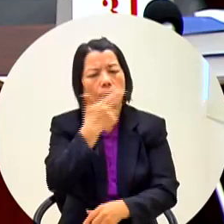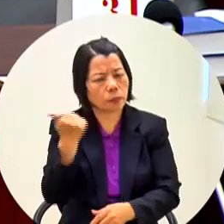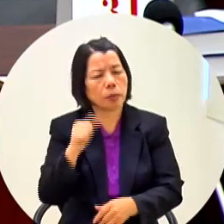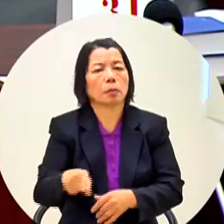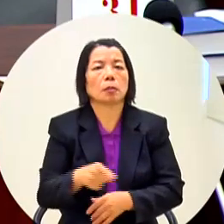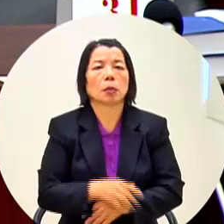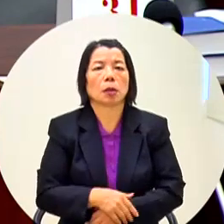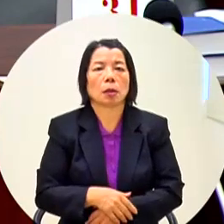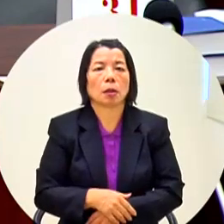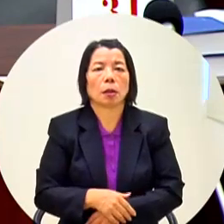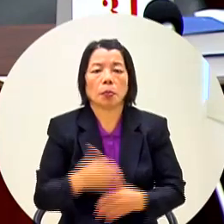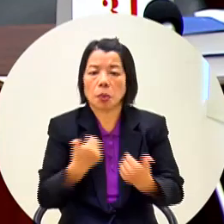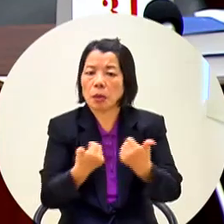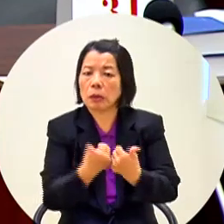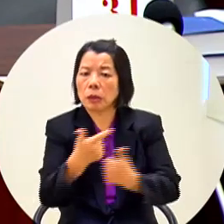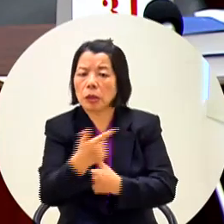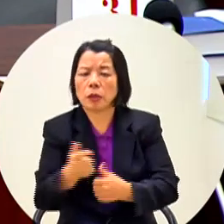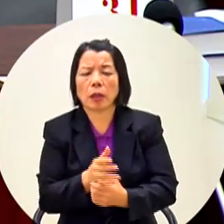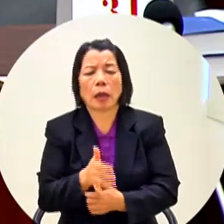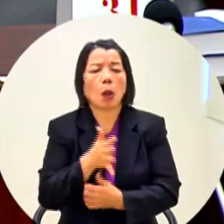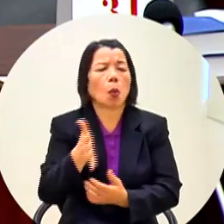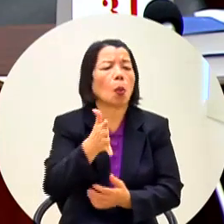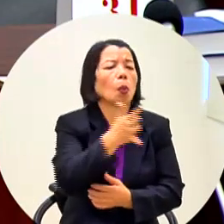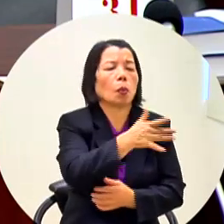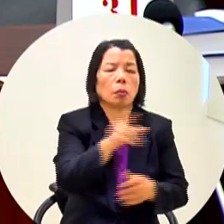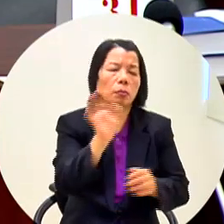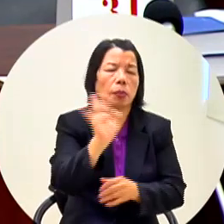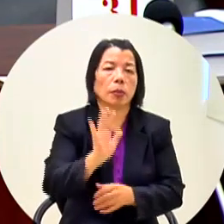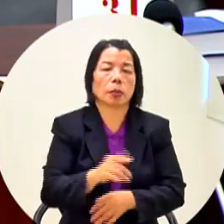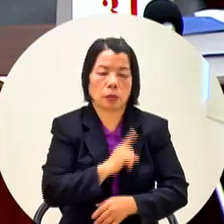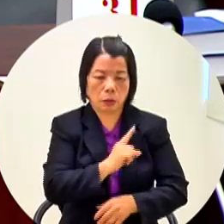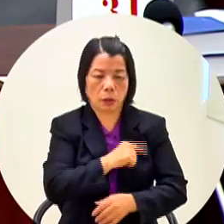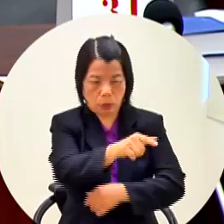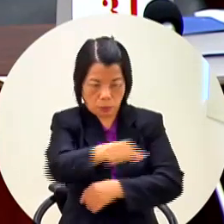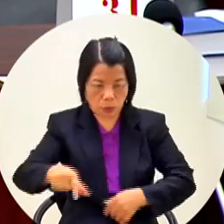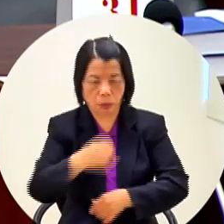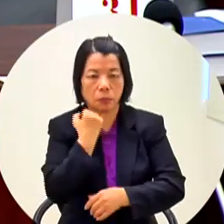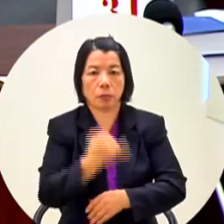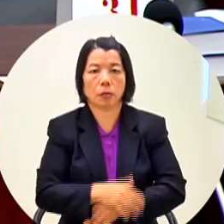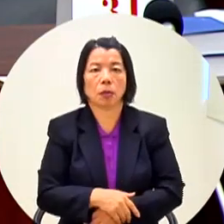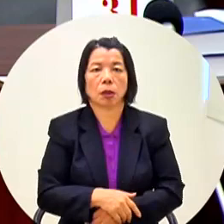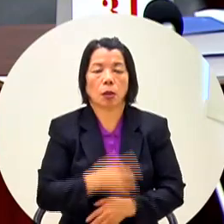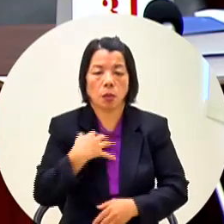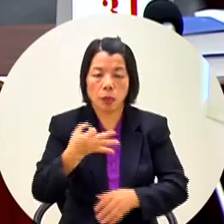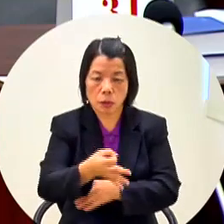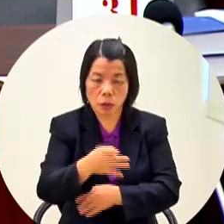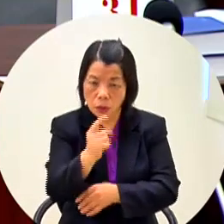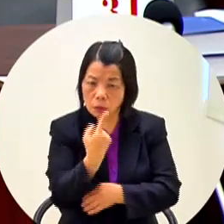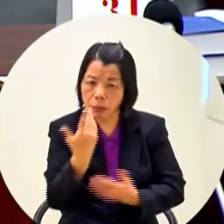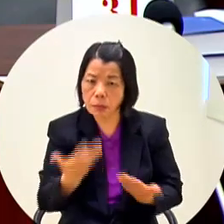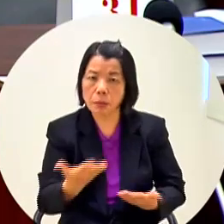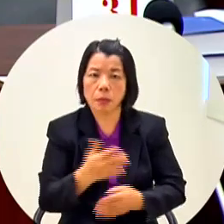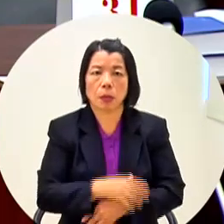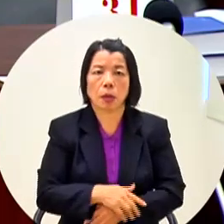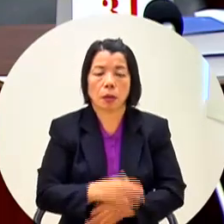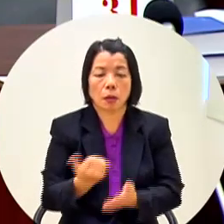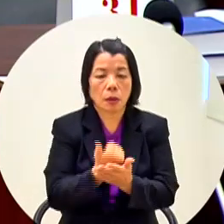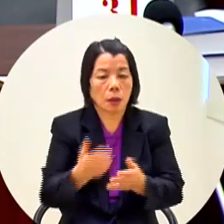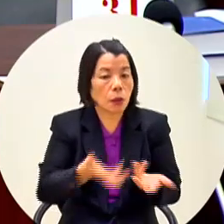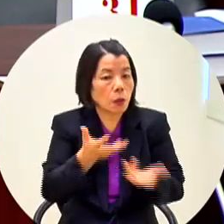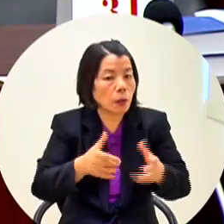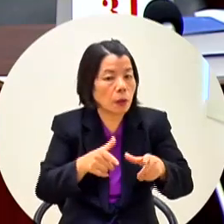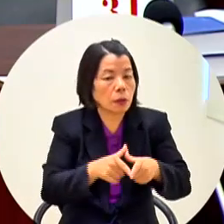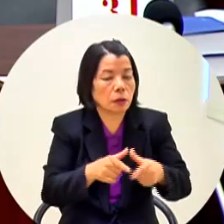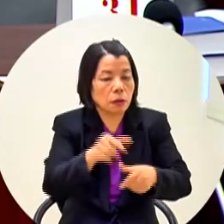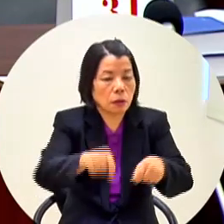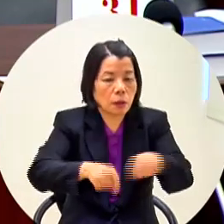他排解他的问题到底在哪里。那再来就是我们的钱从哪里来，因为刚才那个暖心方案听说是编